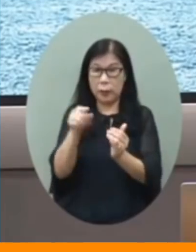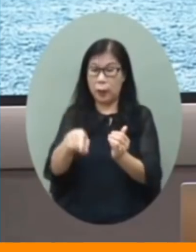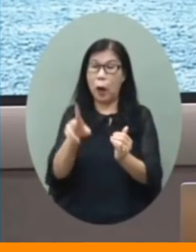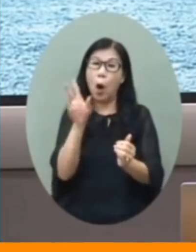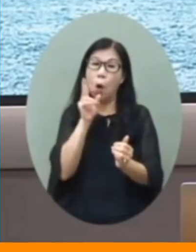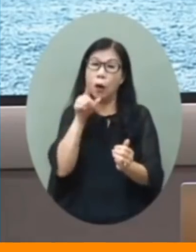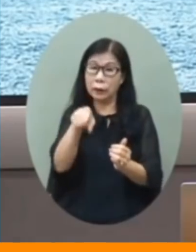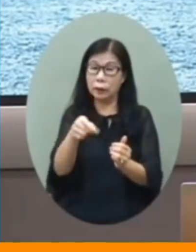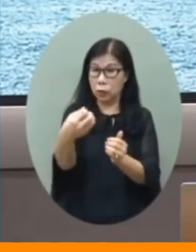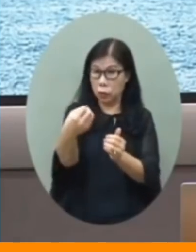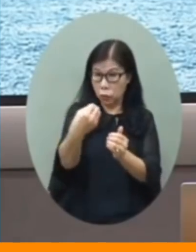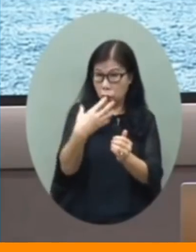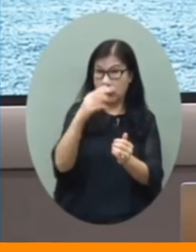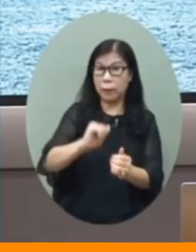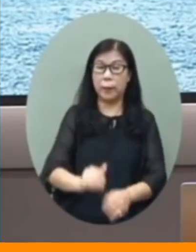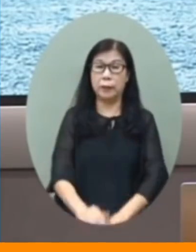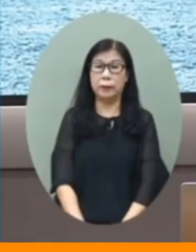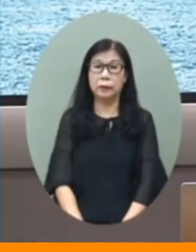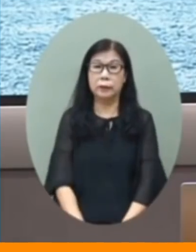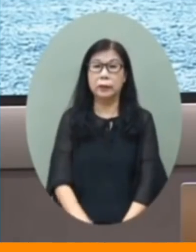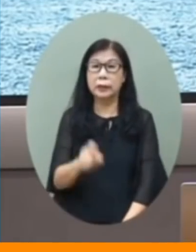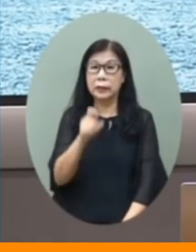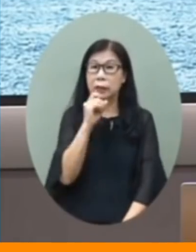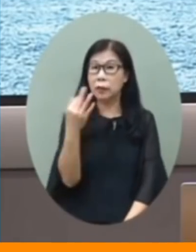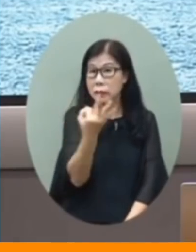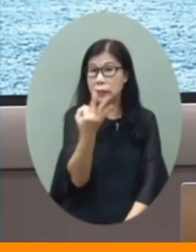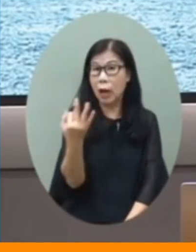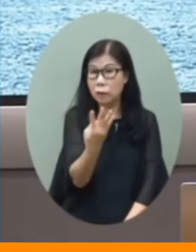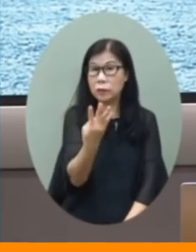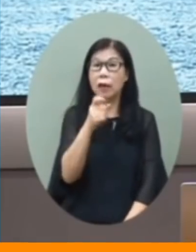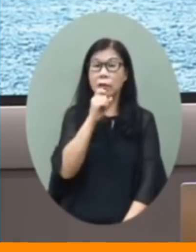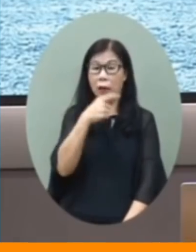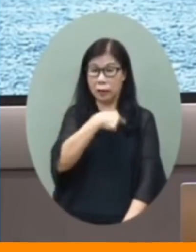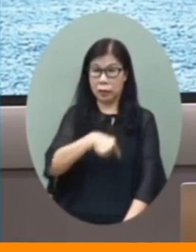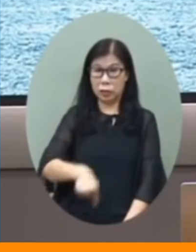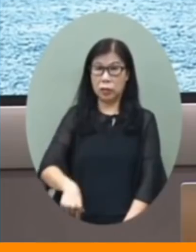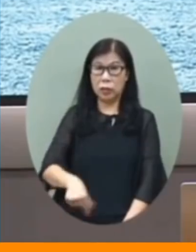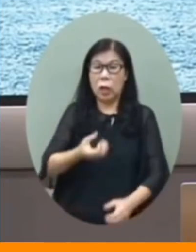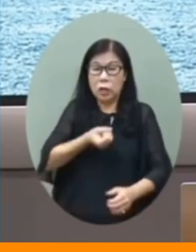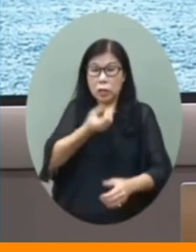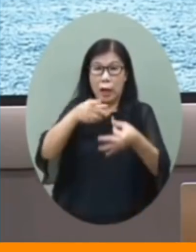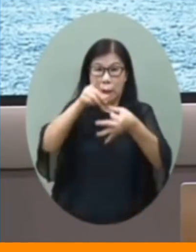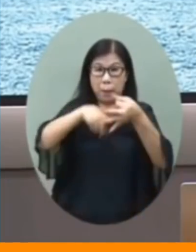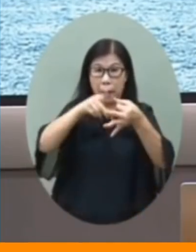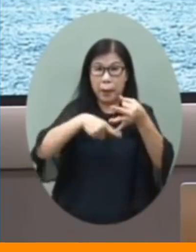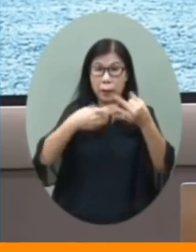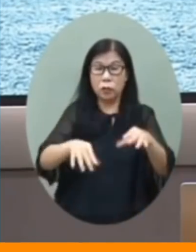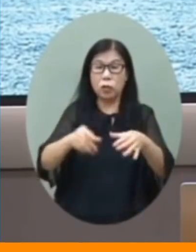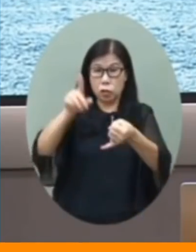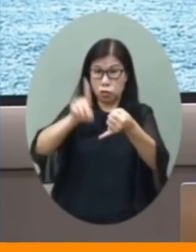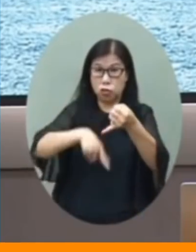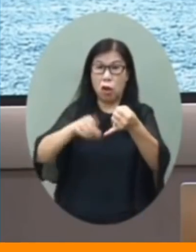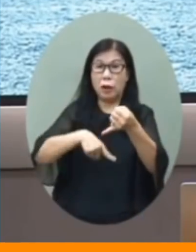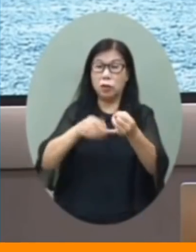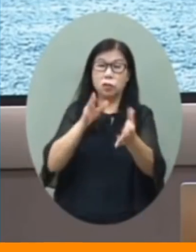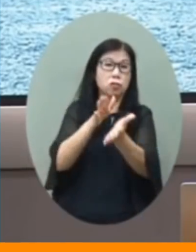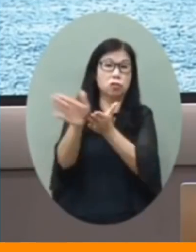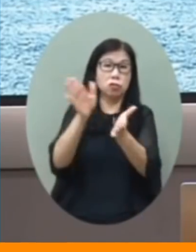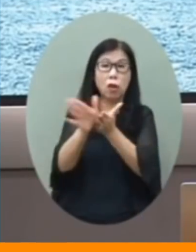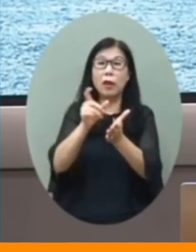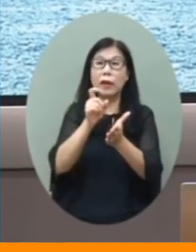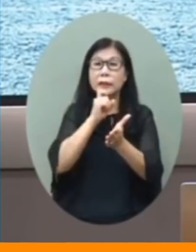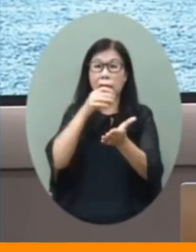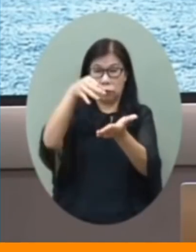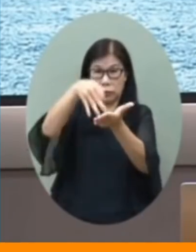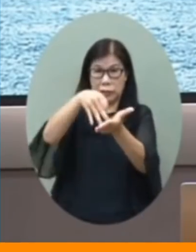個講嘅狀況啦，就係、是、有幾位喺提名嘅時候就被取消咗